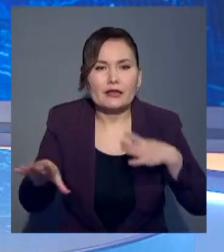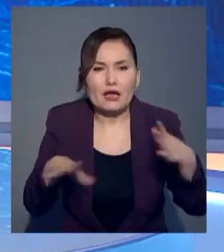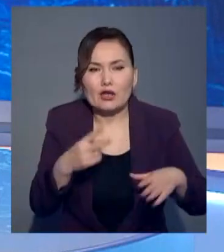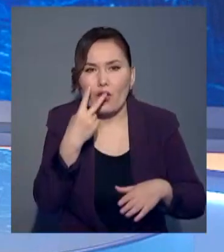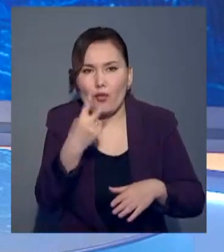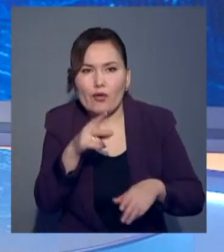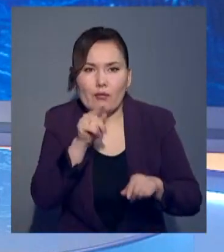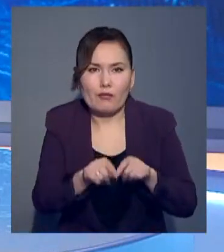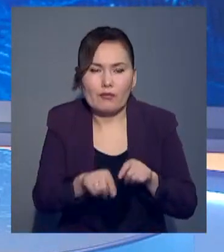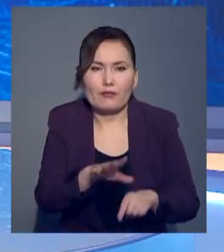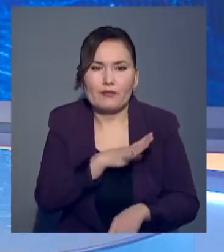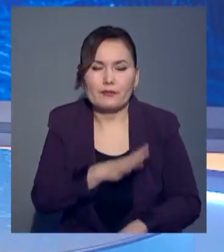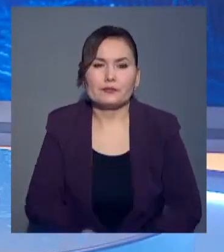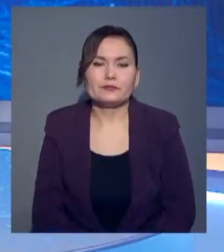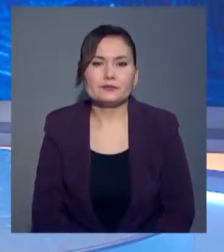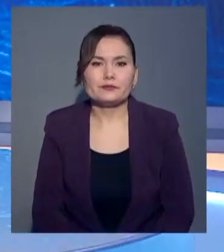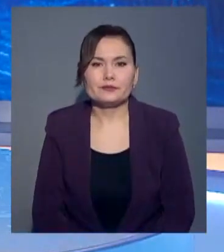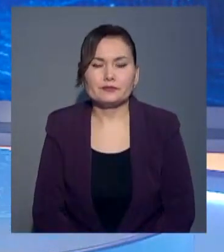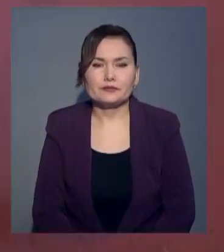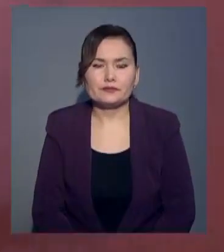дайындығын көріп қайтты.